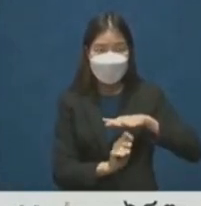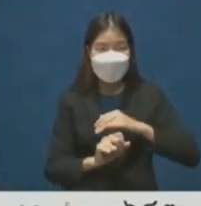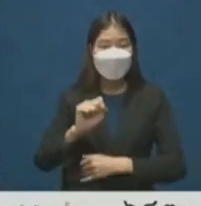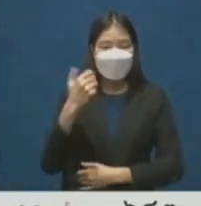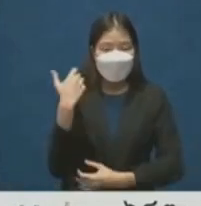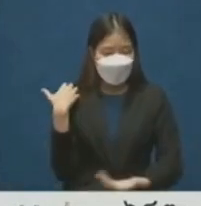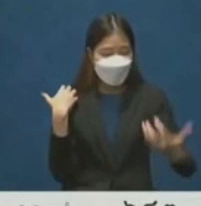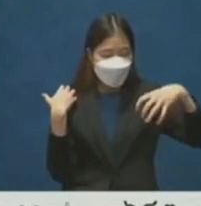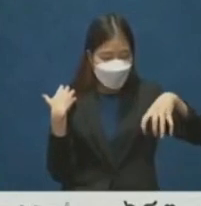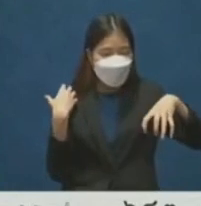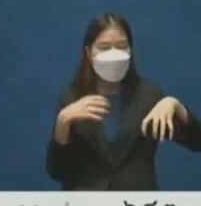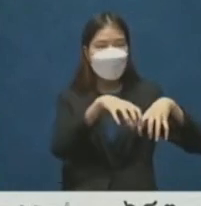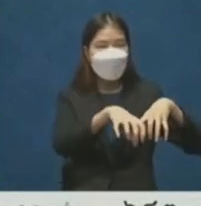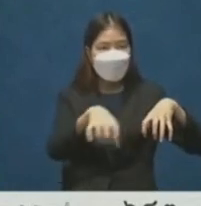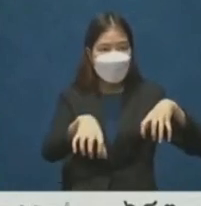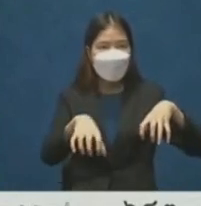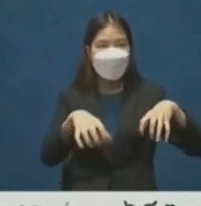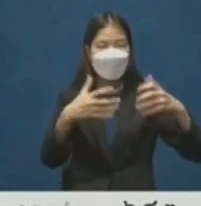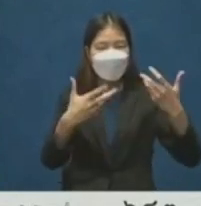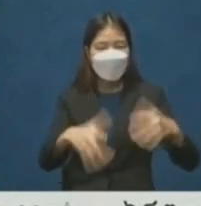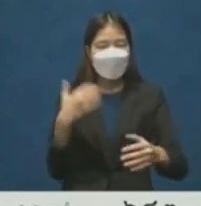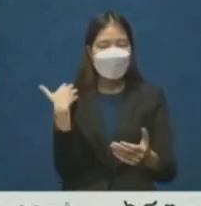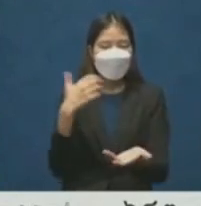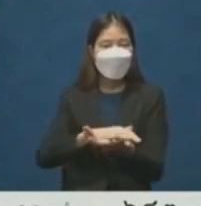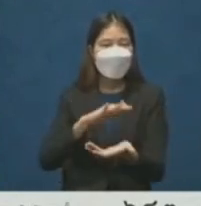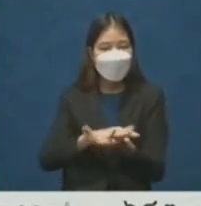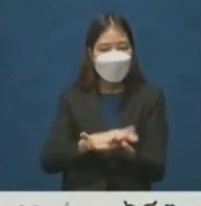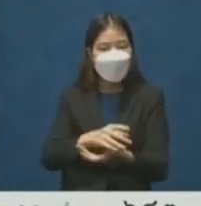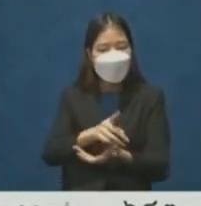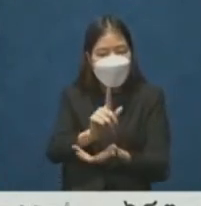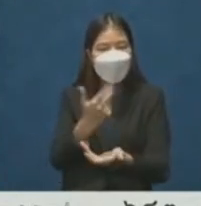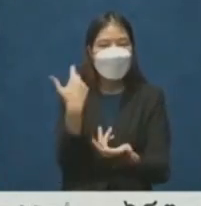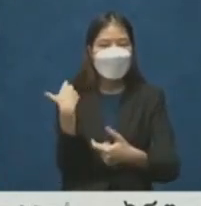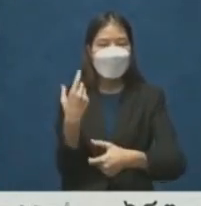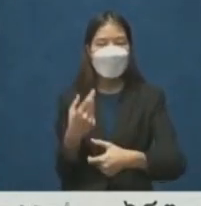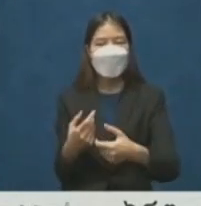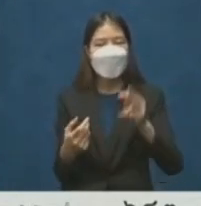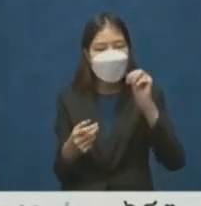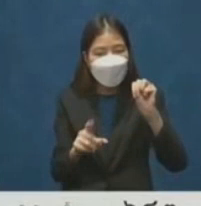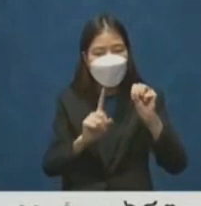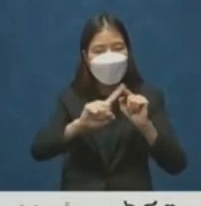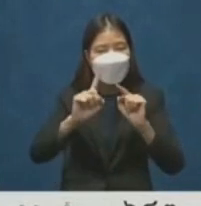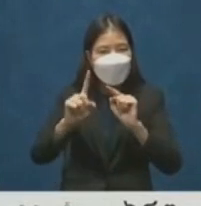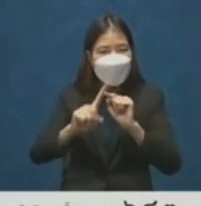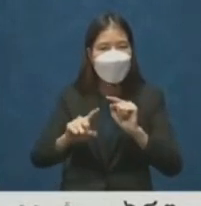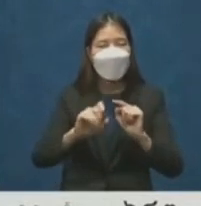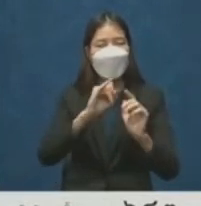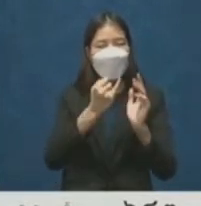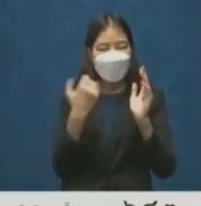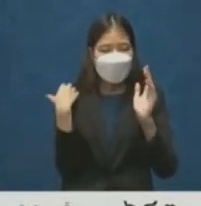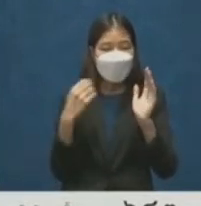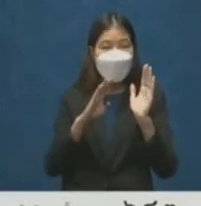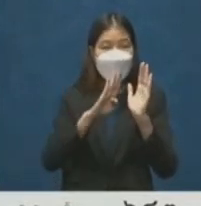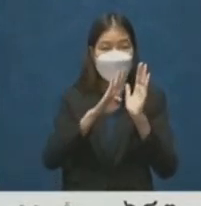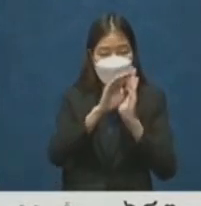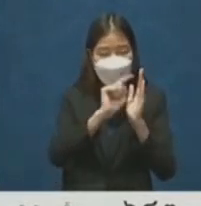กาฬโรงเรียนอนุบาลเซกาอำเภอเซกาโรงเรียนมัธยมเซกาอำเภอเซกาจังหวัดบึงกาฬ